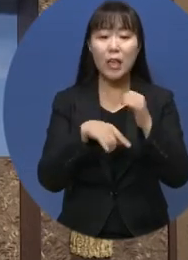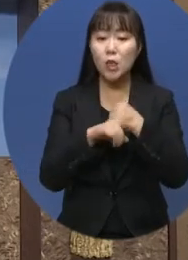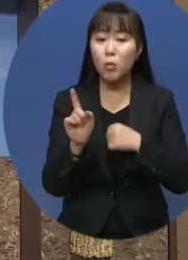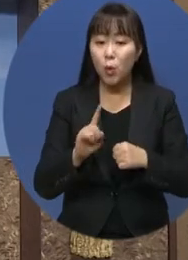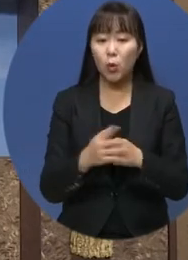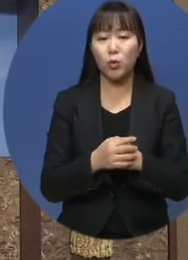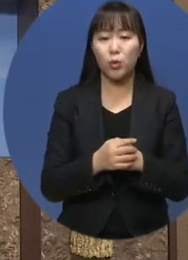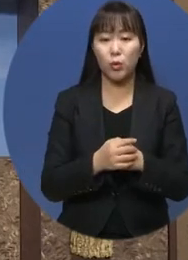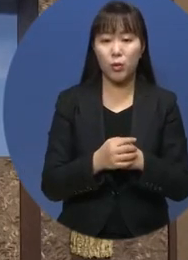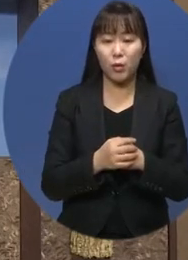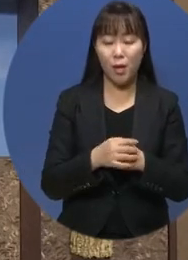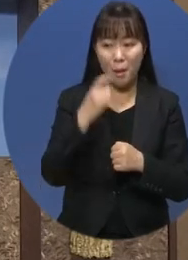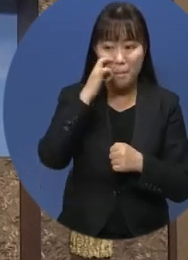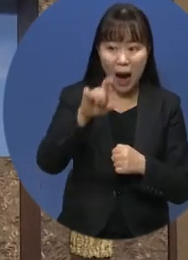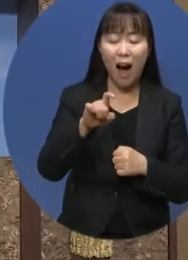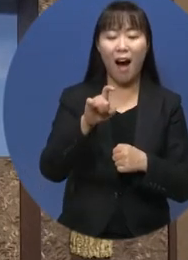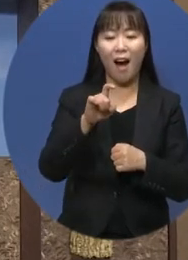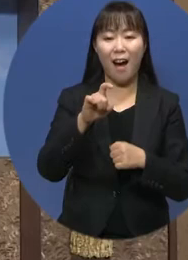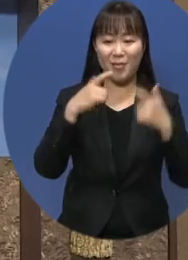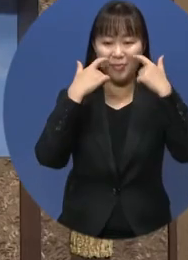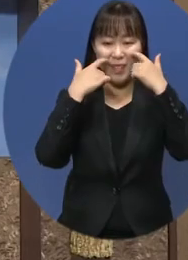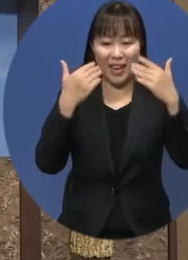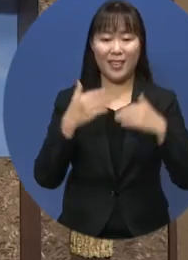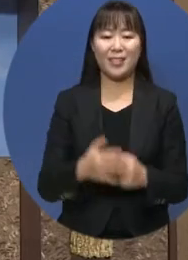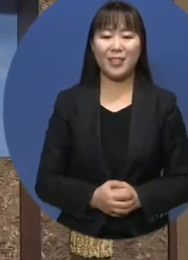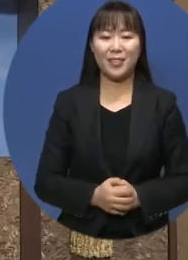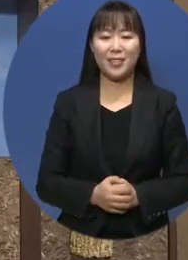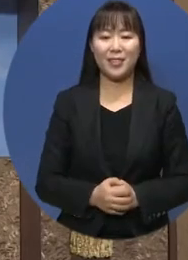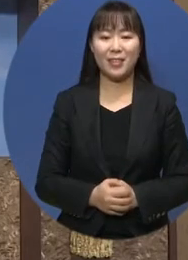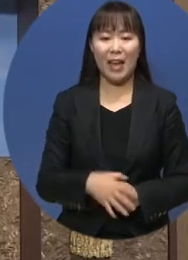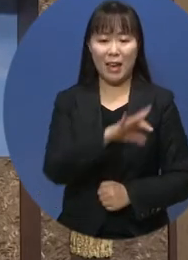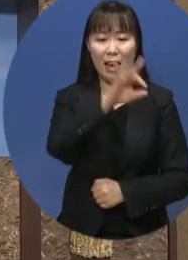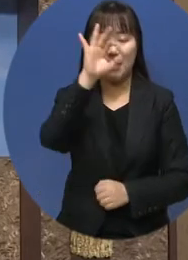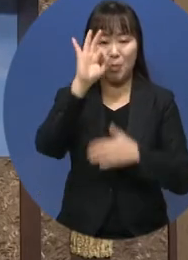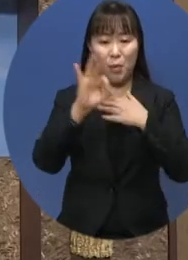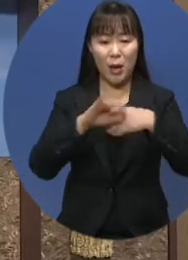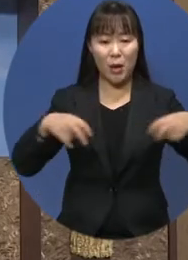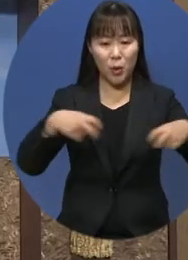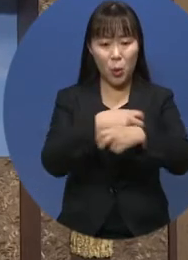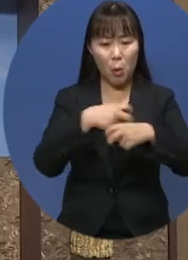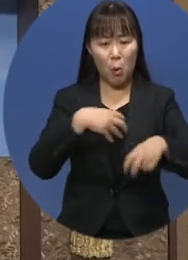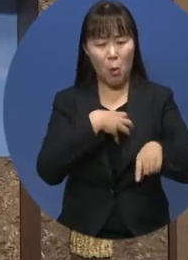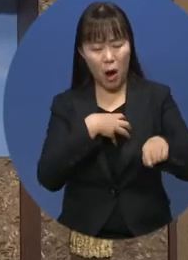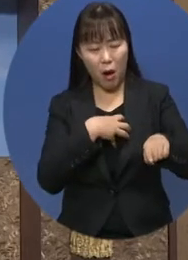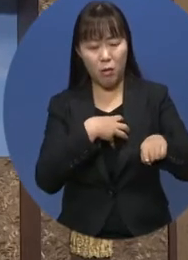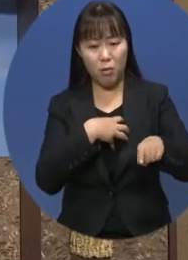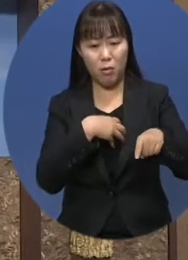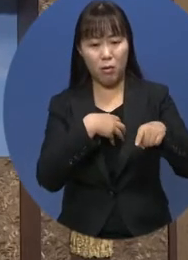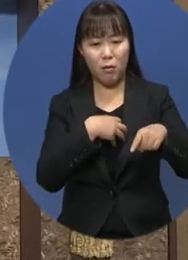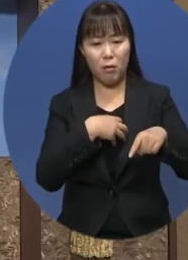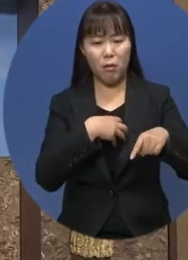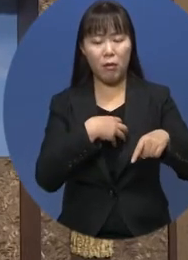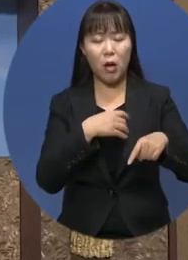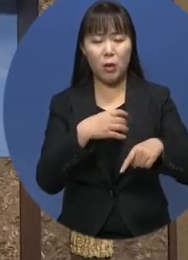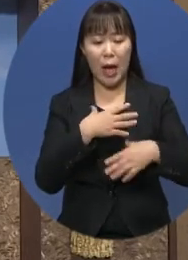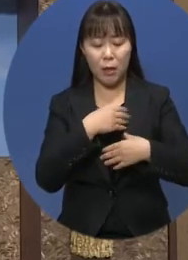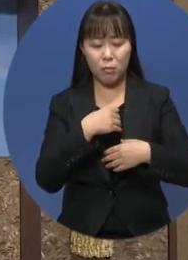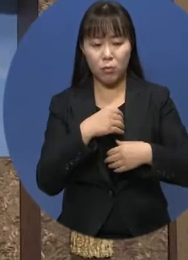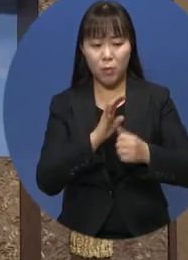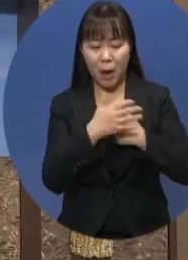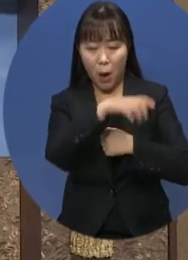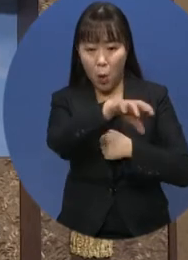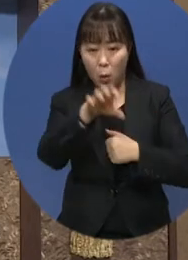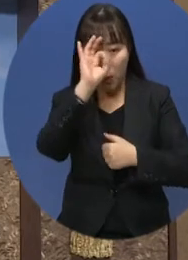눈에 잘 띄어요 그쵸 네 그래서 우리 가끔 보면 교통이 위험하고 또 교통안전 이들의 가보면